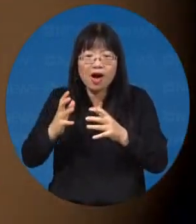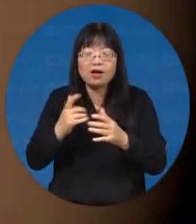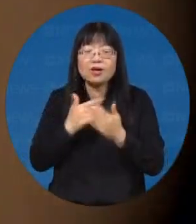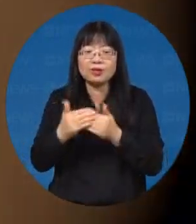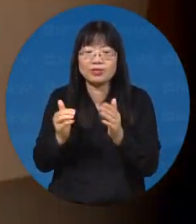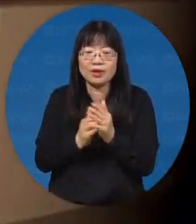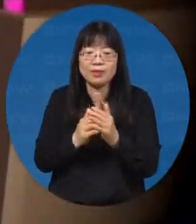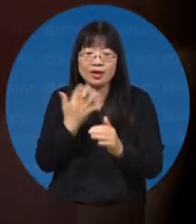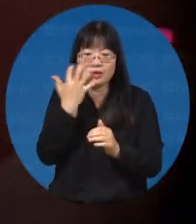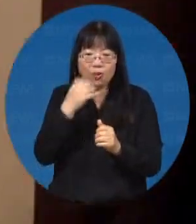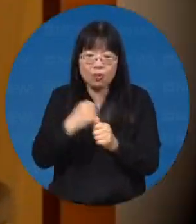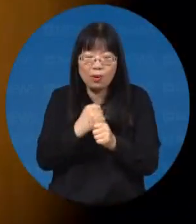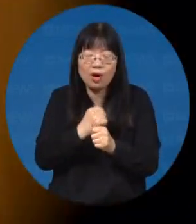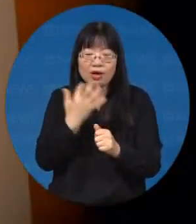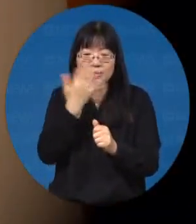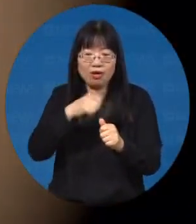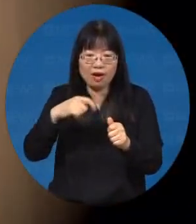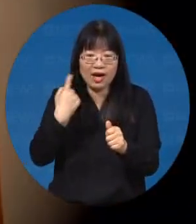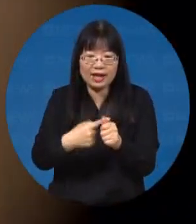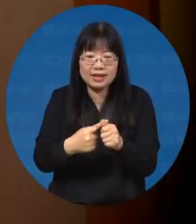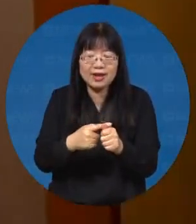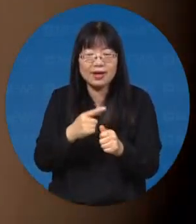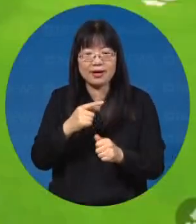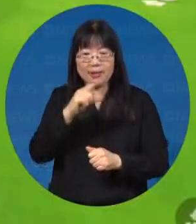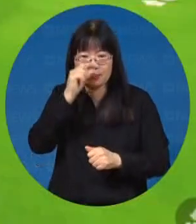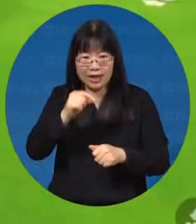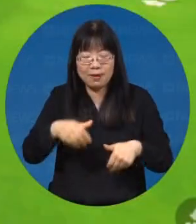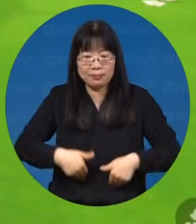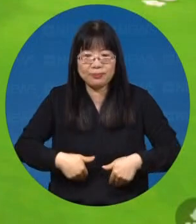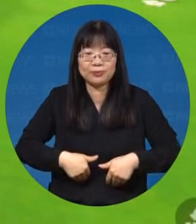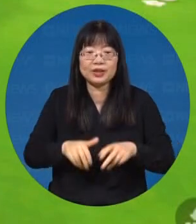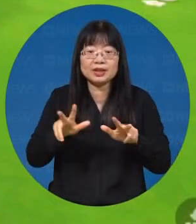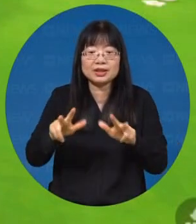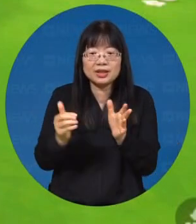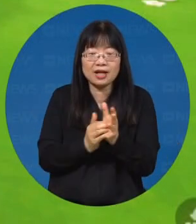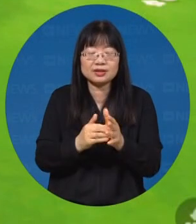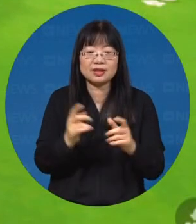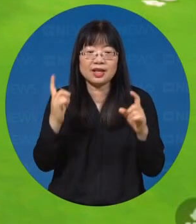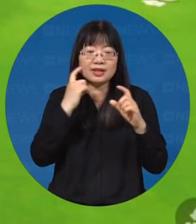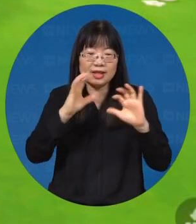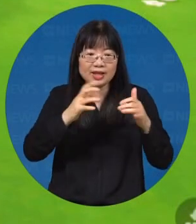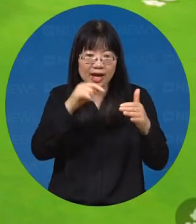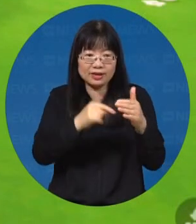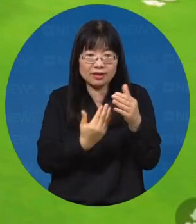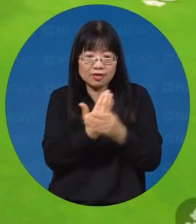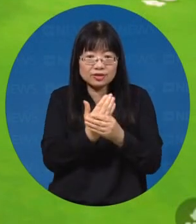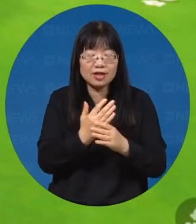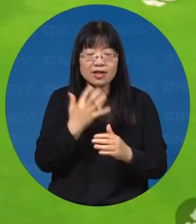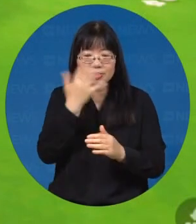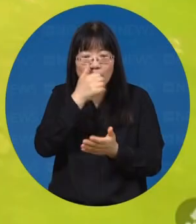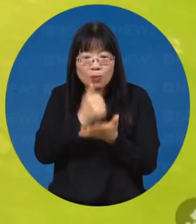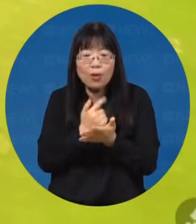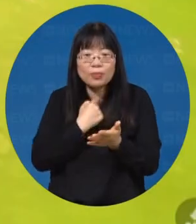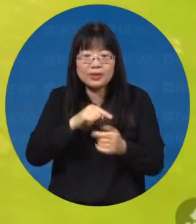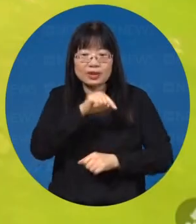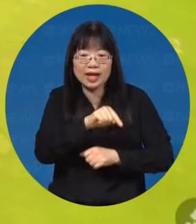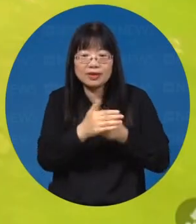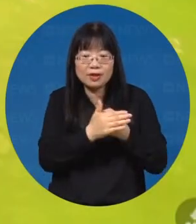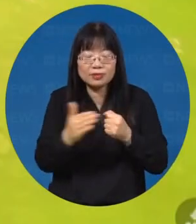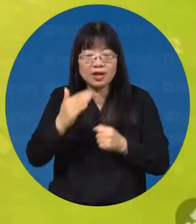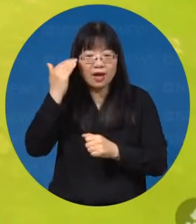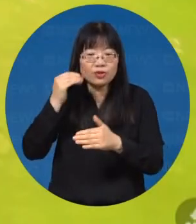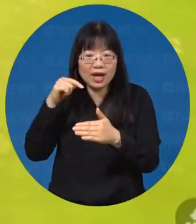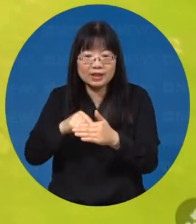성폭력이나 성악대의 민감할 수밖에 없습니다 하지만 지금껏 메타버스 안에서 벌어지는 성범죄 자체로